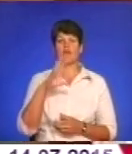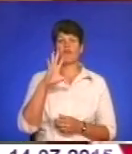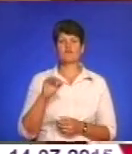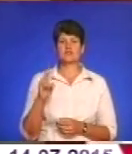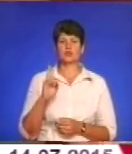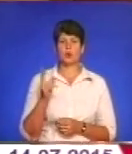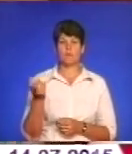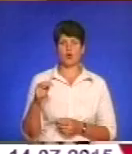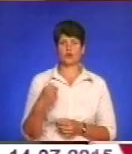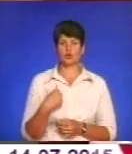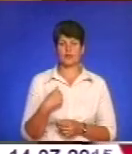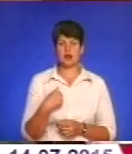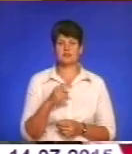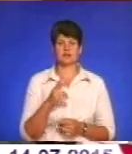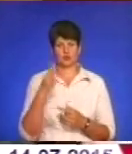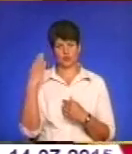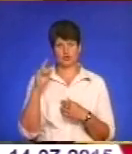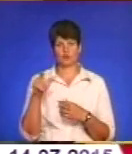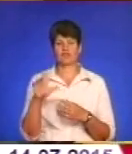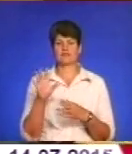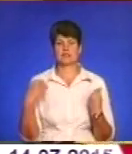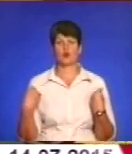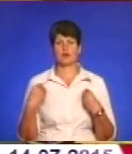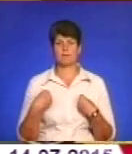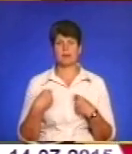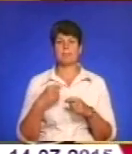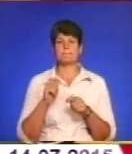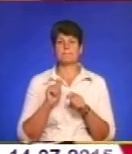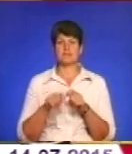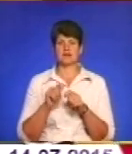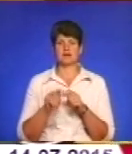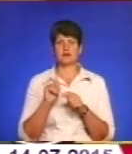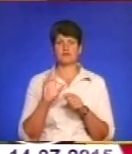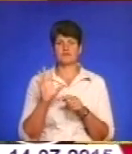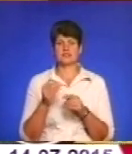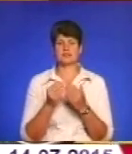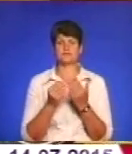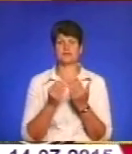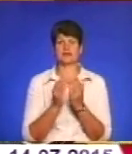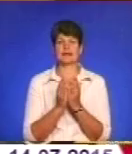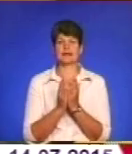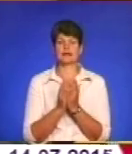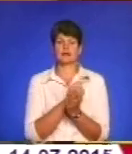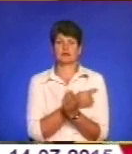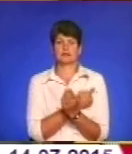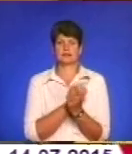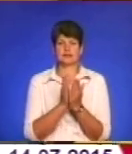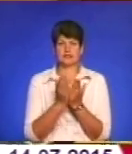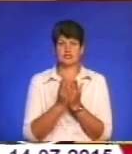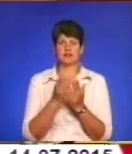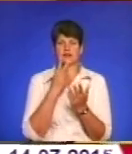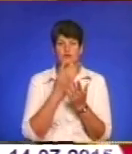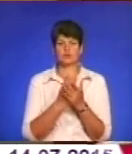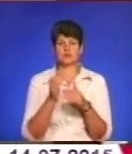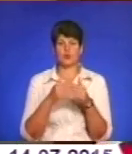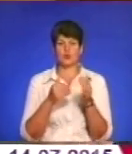приходить до нас, які посторонні люди, всі одягаються. Ми перевіряємо всі санітарні книжки, обов'язково, щоб була флюорографія. Я дивлюся, руки